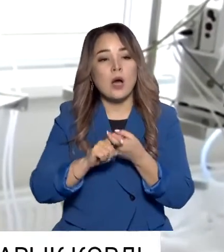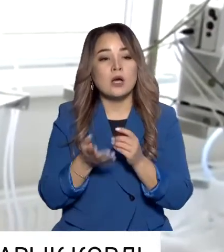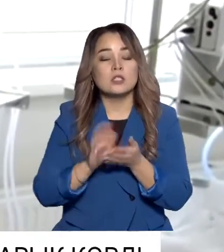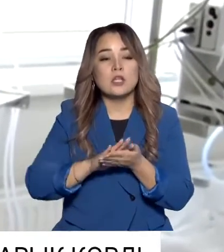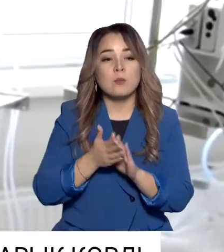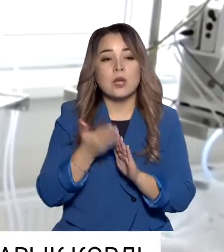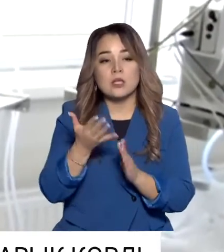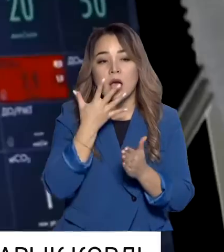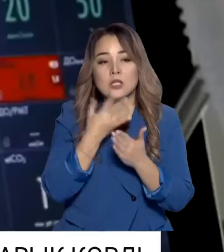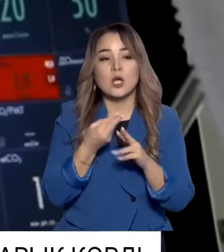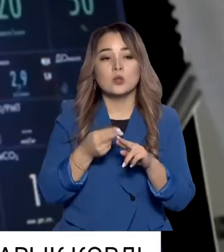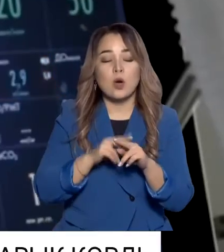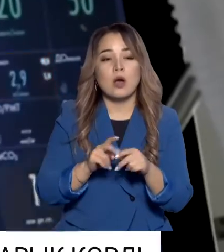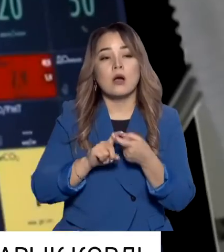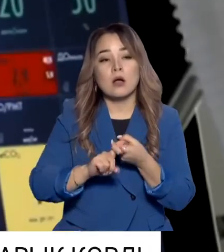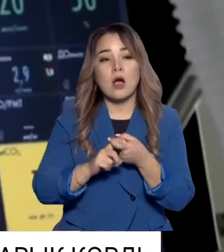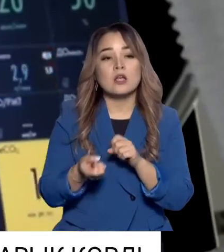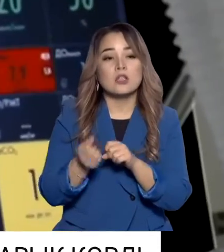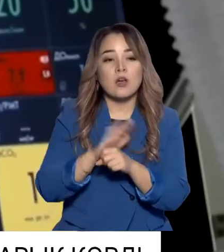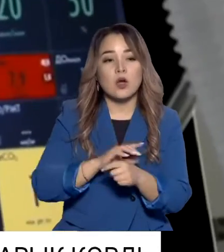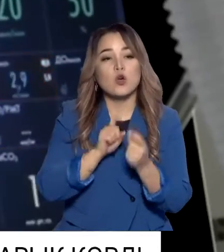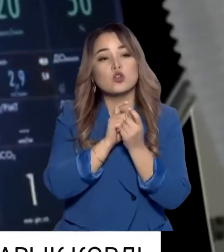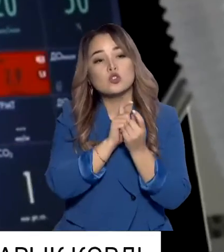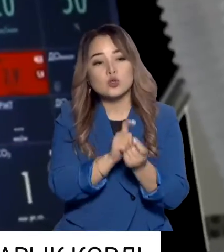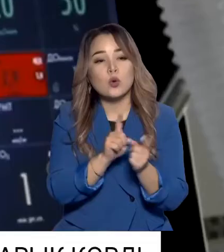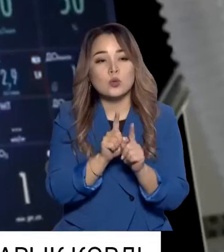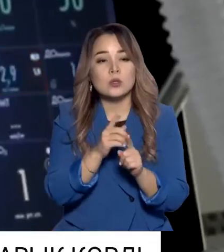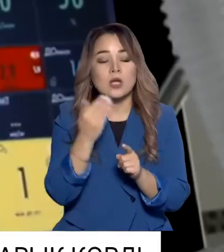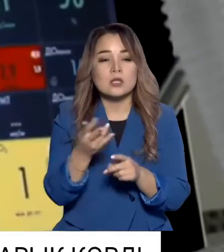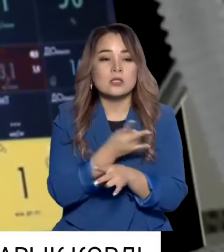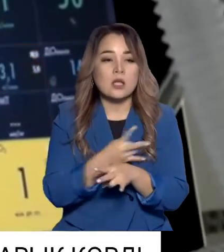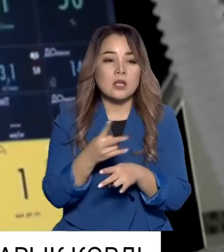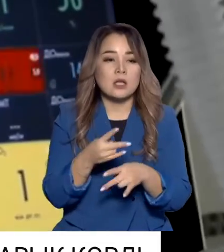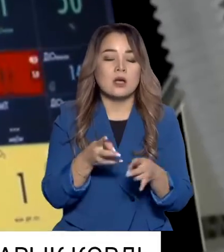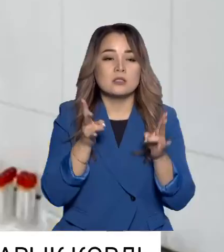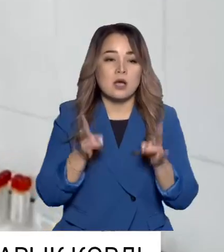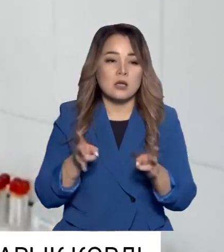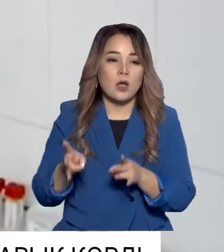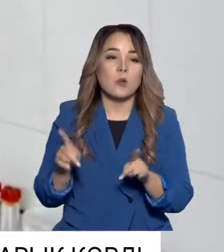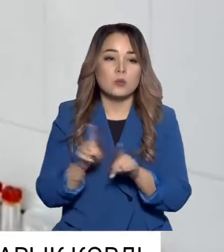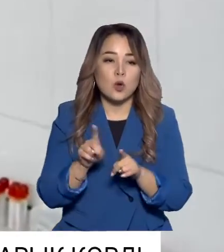жағдайында кедей елдерге коронавируспен күресуге және оның зиянды зардаптарын